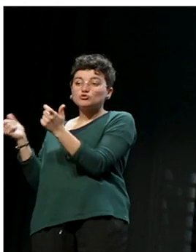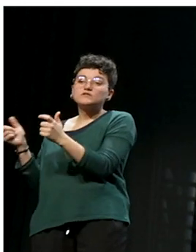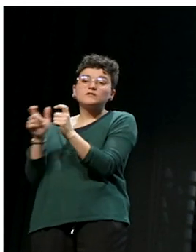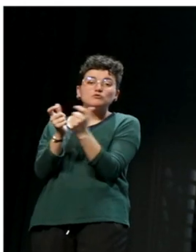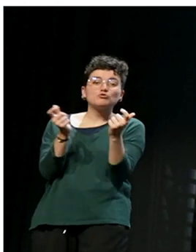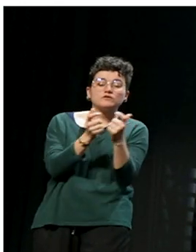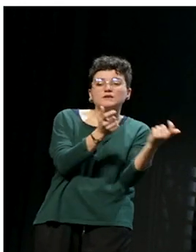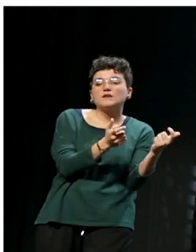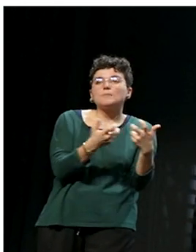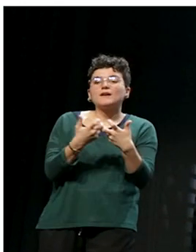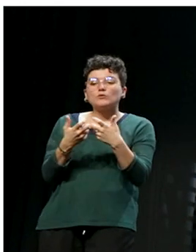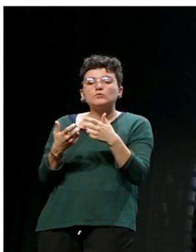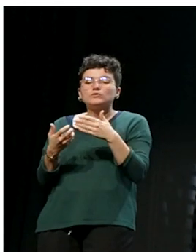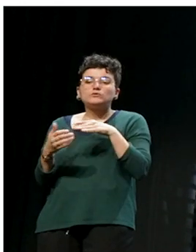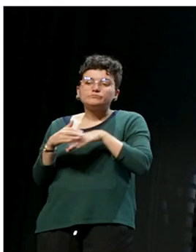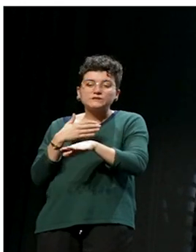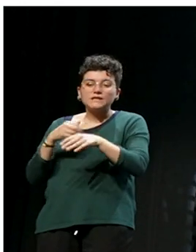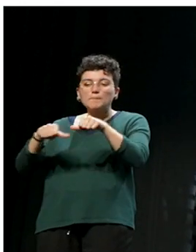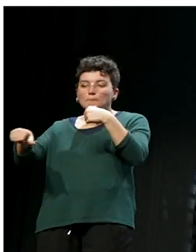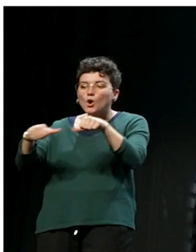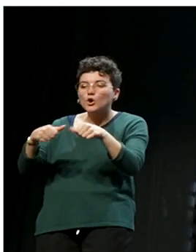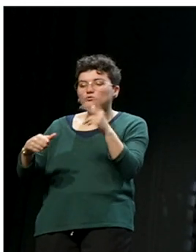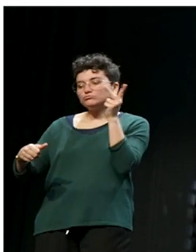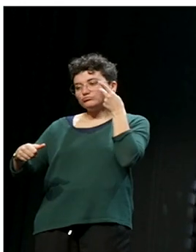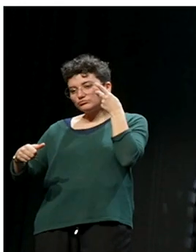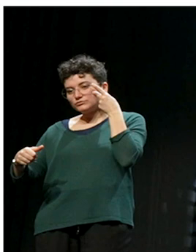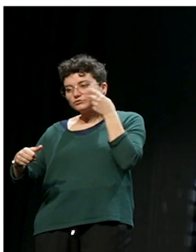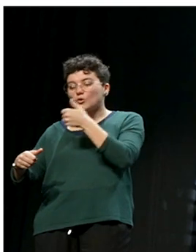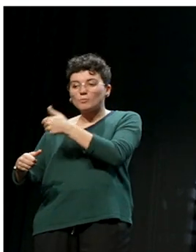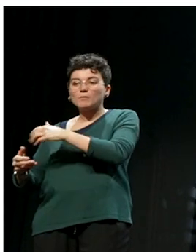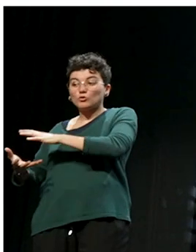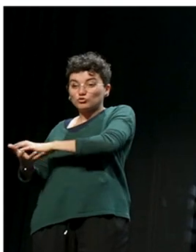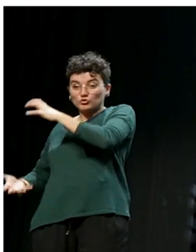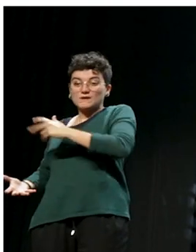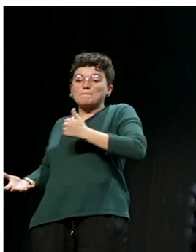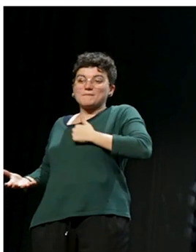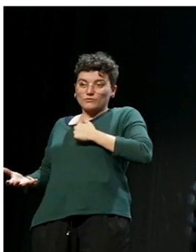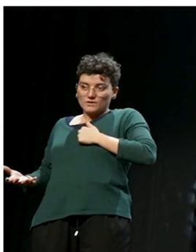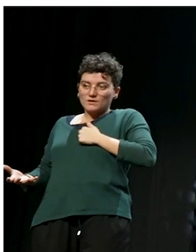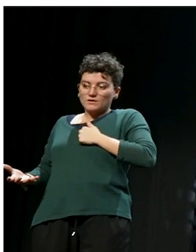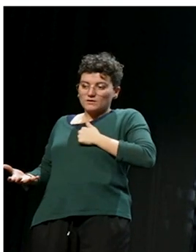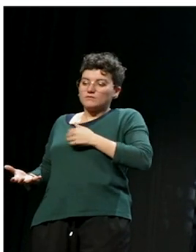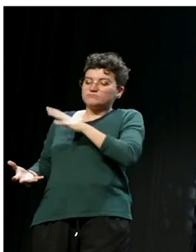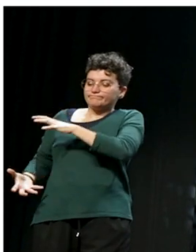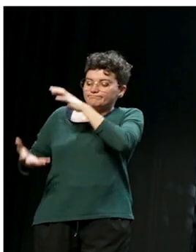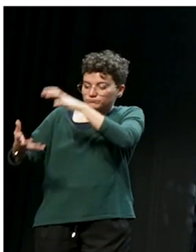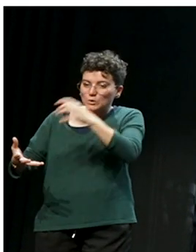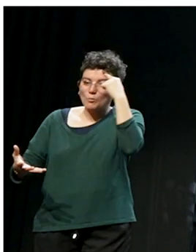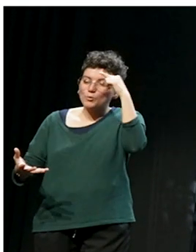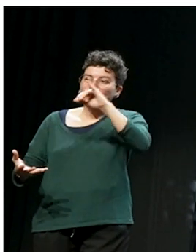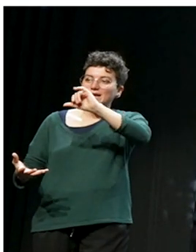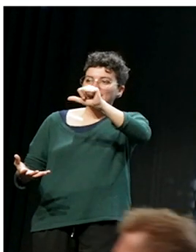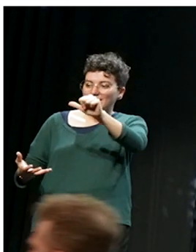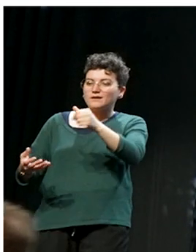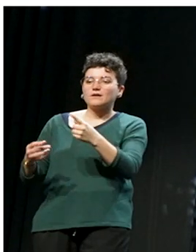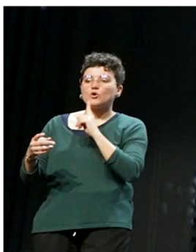mode et du luxe, qui fabriquent leur propre IA avec toutes leurs données à eux. D'accord ? Donc ça, c'est une deuxième phase des IA qui arrive